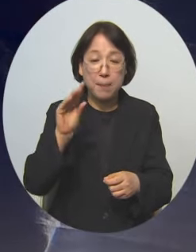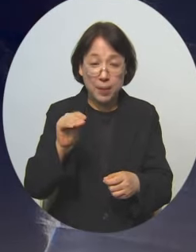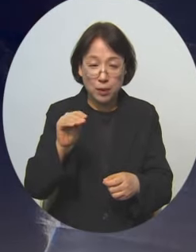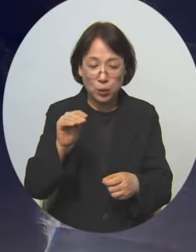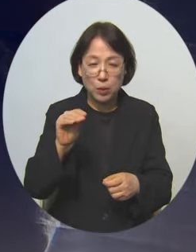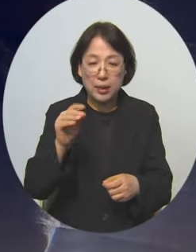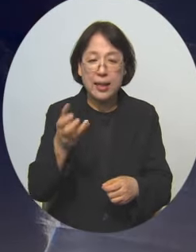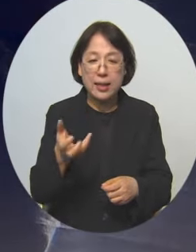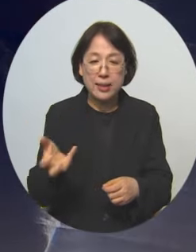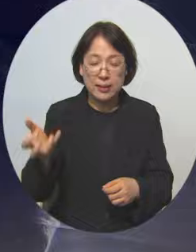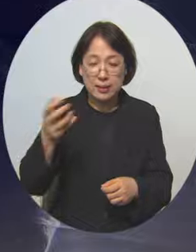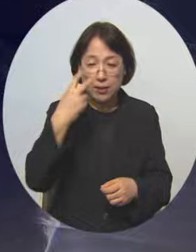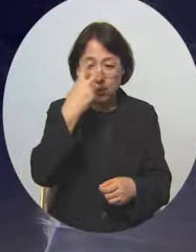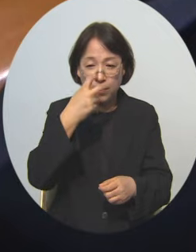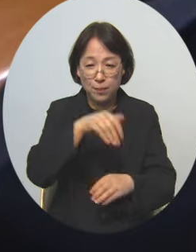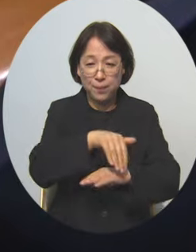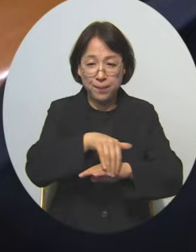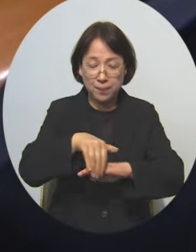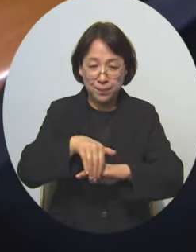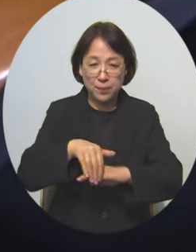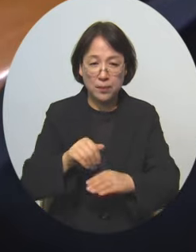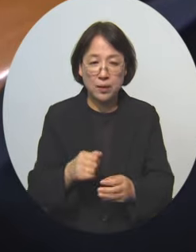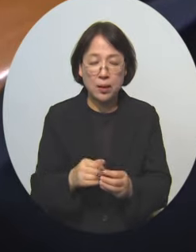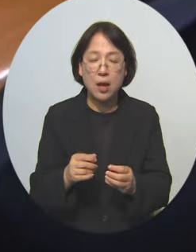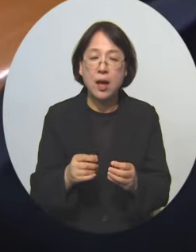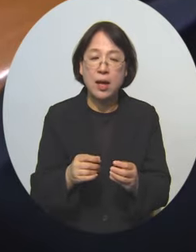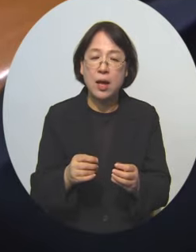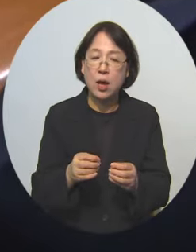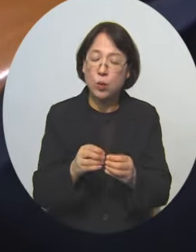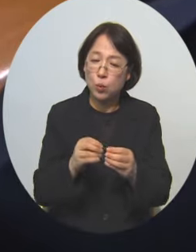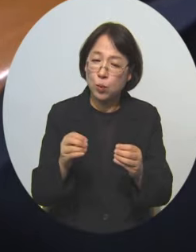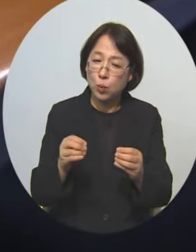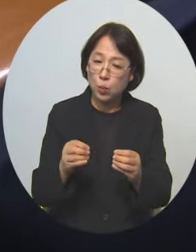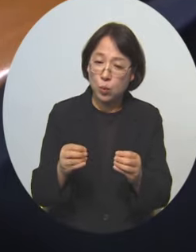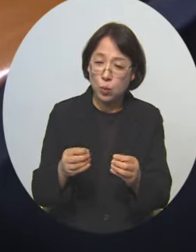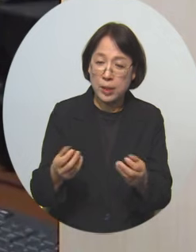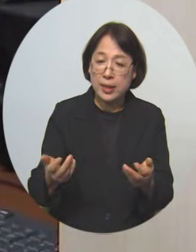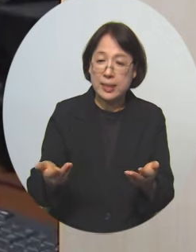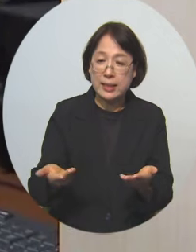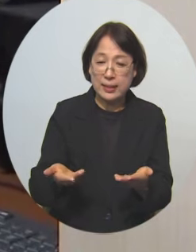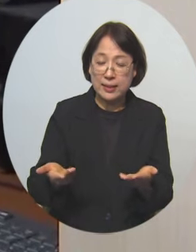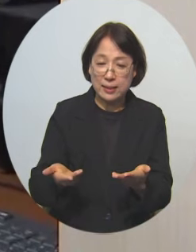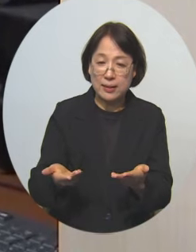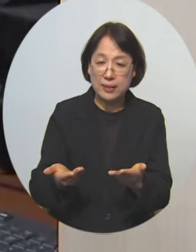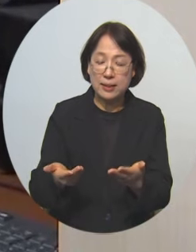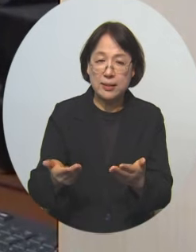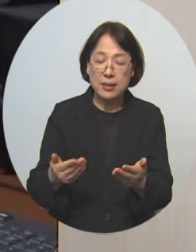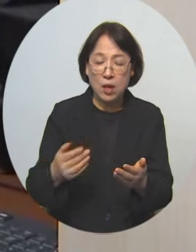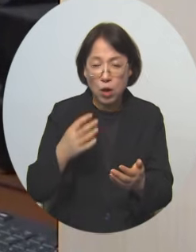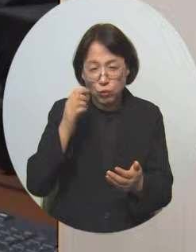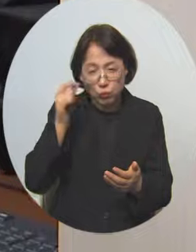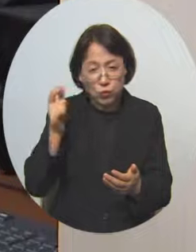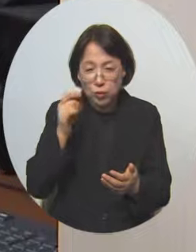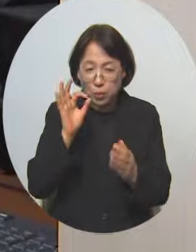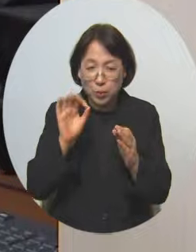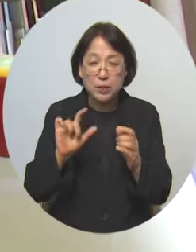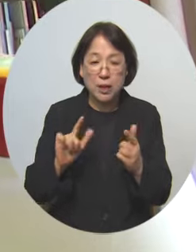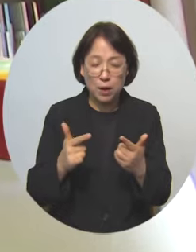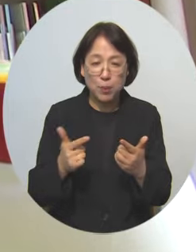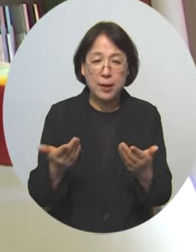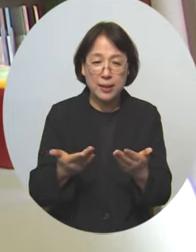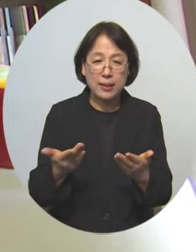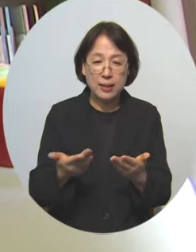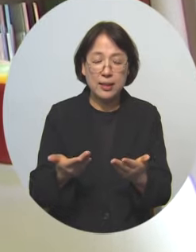인상을 검토할 예정입니다. 동료 눈치를 보지 않고 육아휴직을 사용할 수 있도록 월 20만 원의